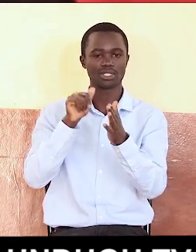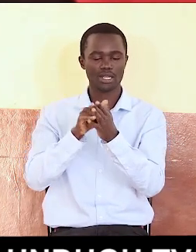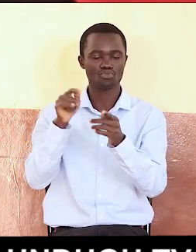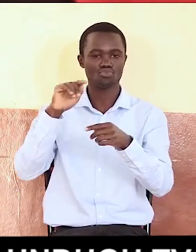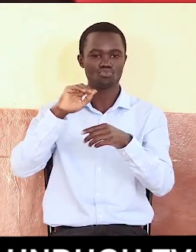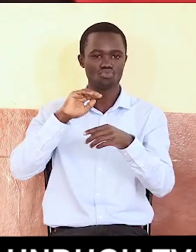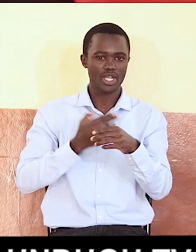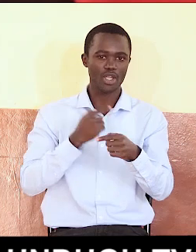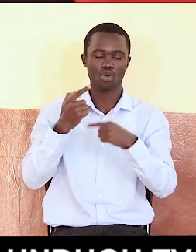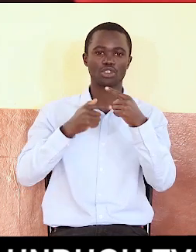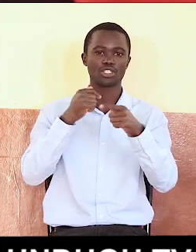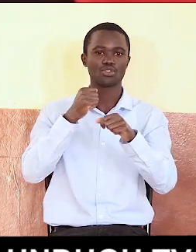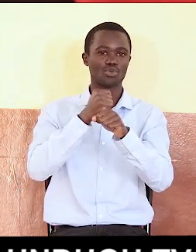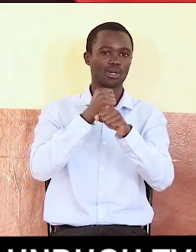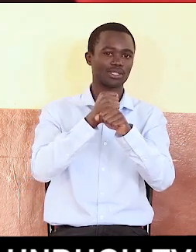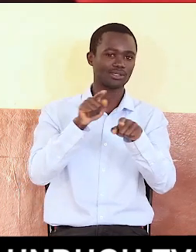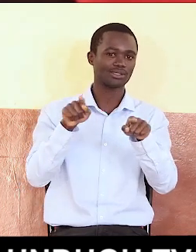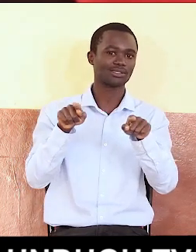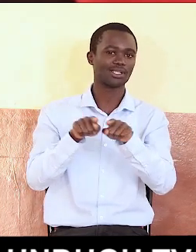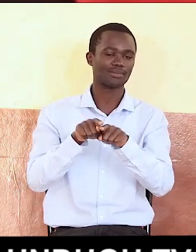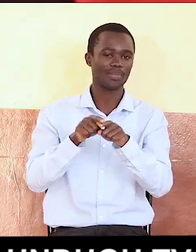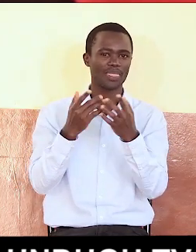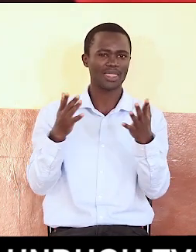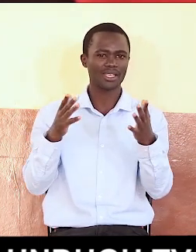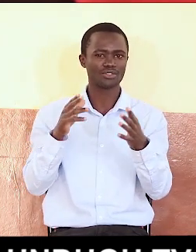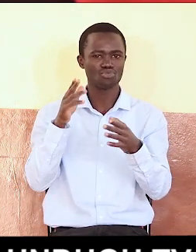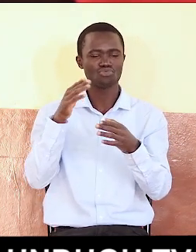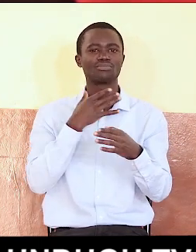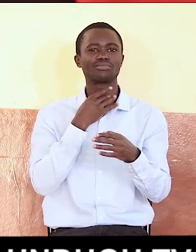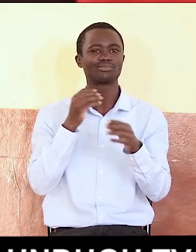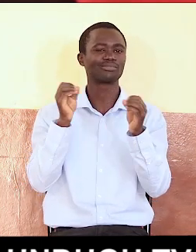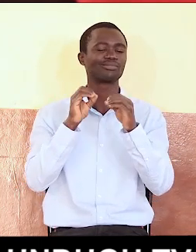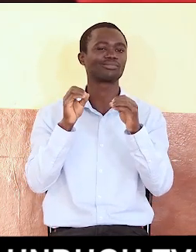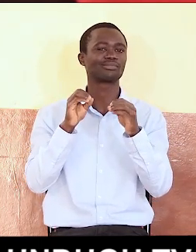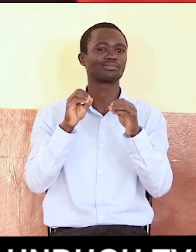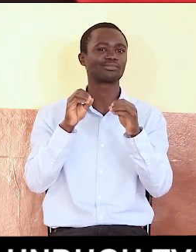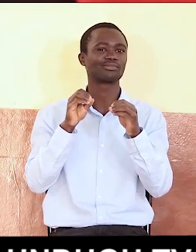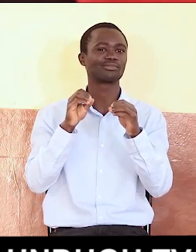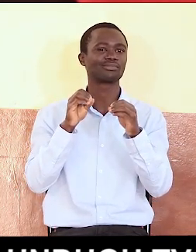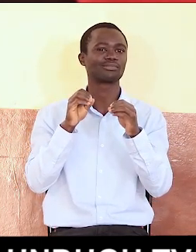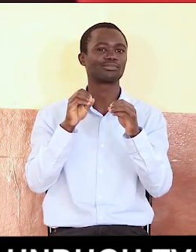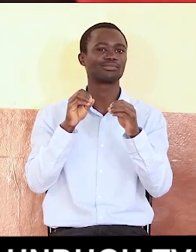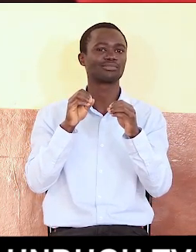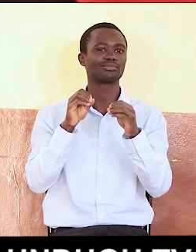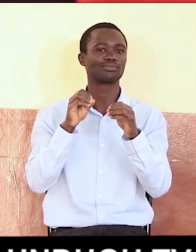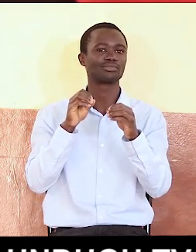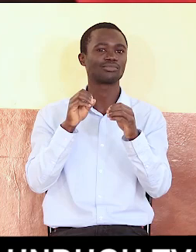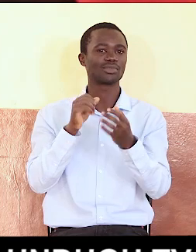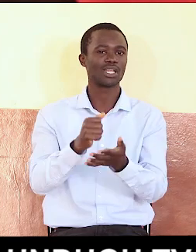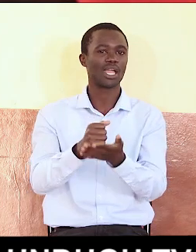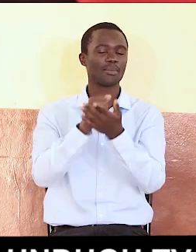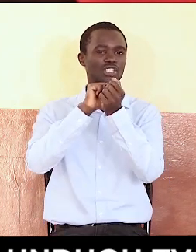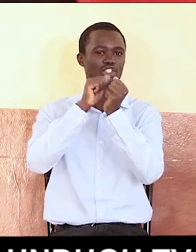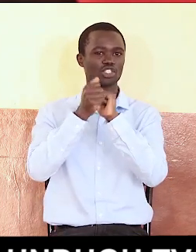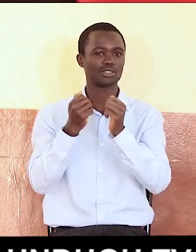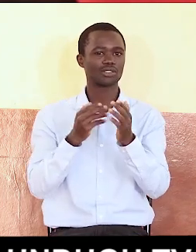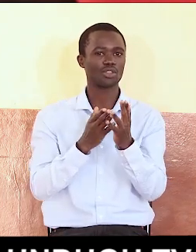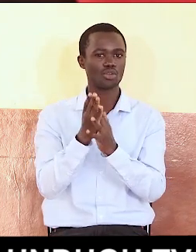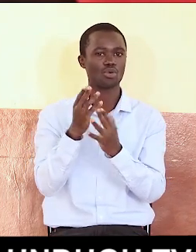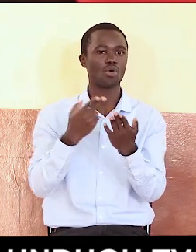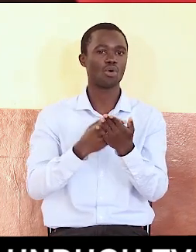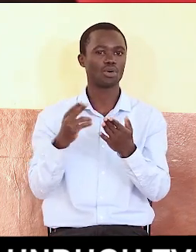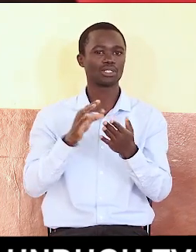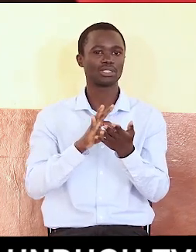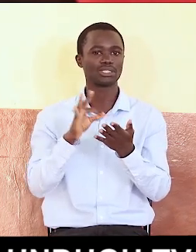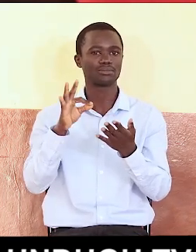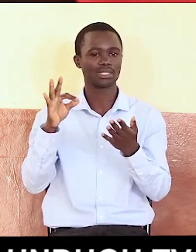nguvu, na yale ambao hayakupendezi uweze kutuangazia kupitia kwa Roho Mtakatifu,